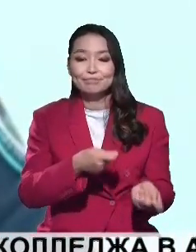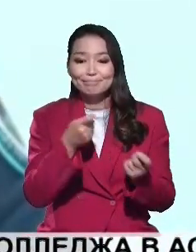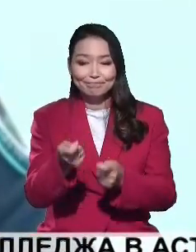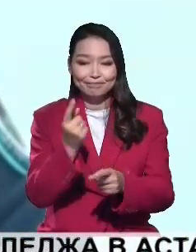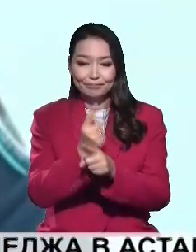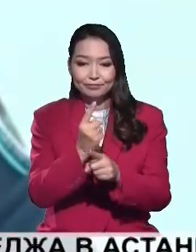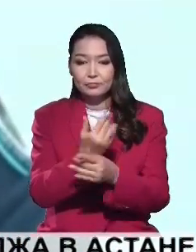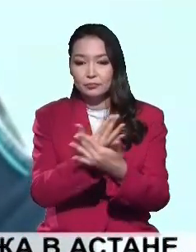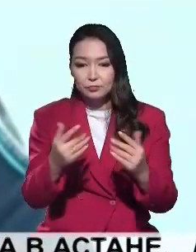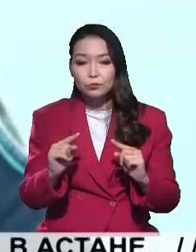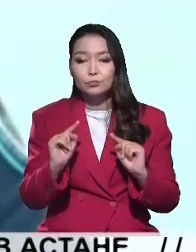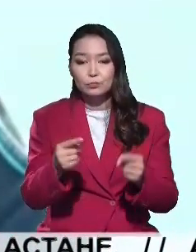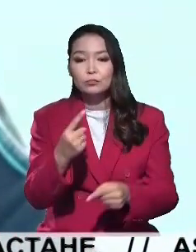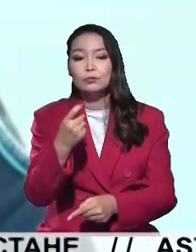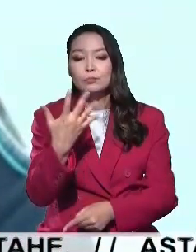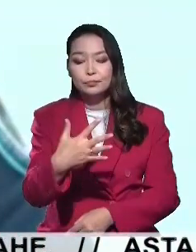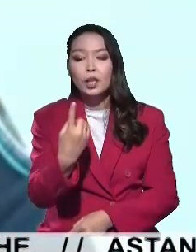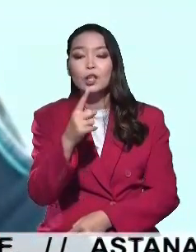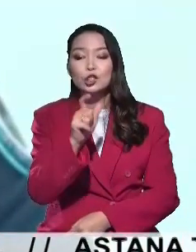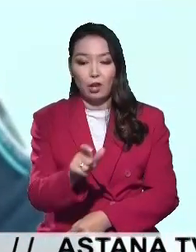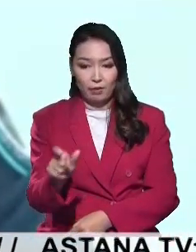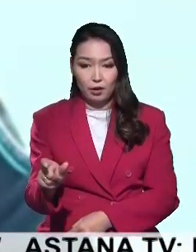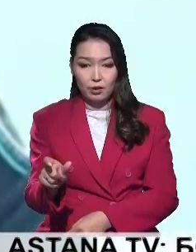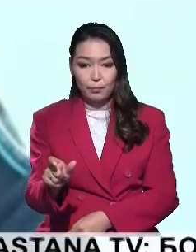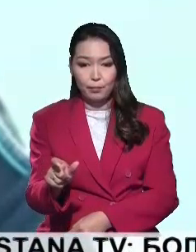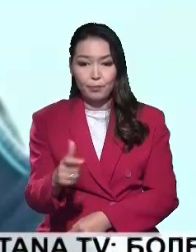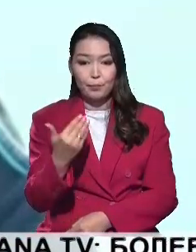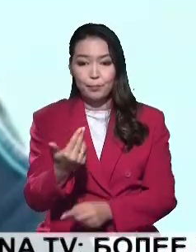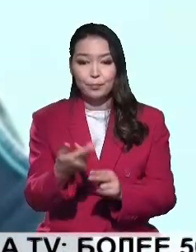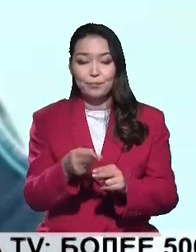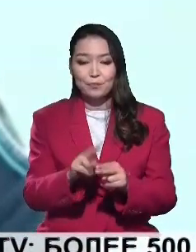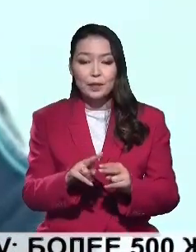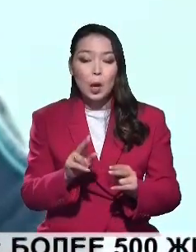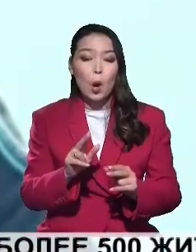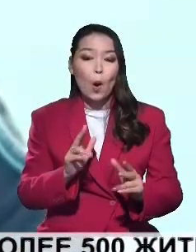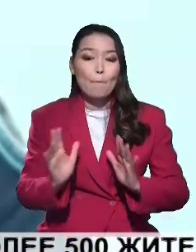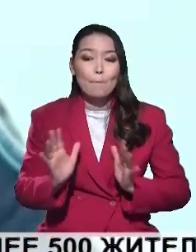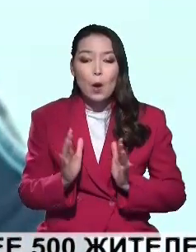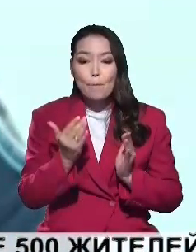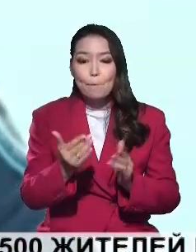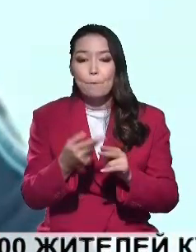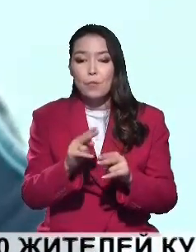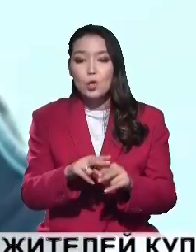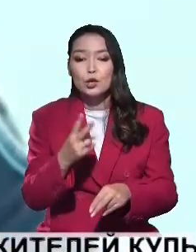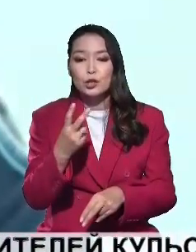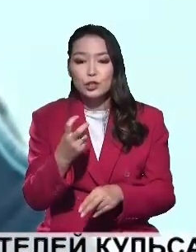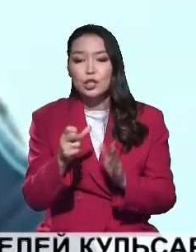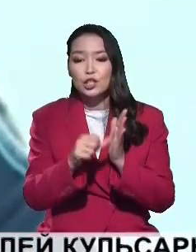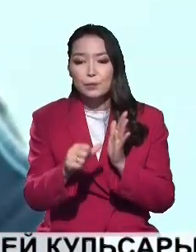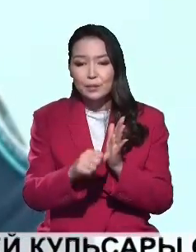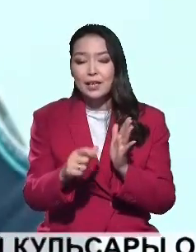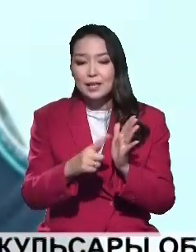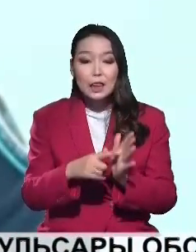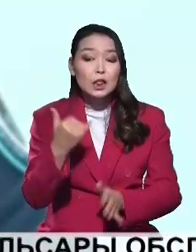предметов задержан 151 человек то есть пресечены попытки проноса 267